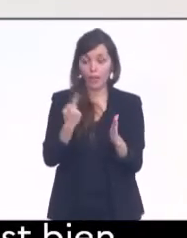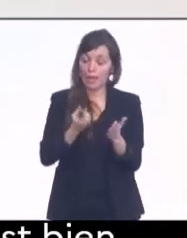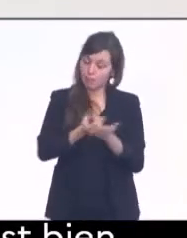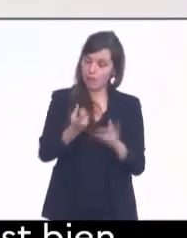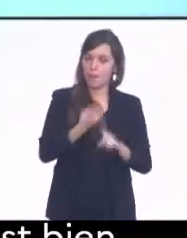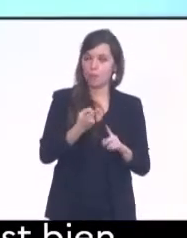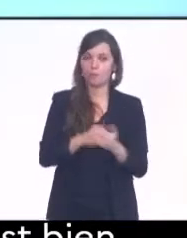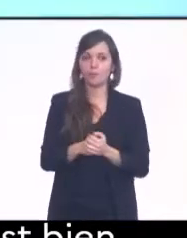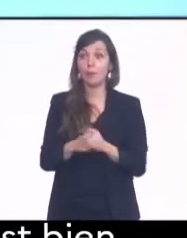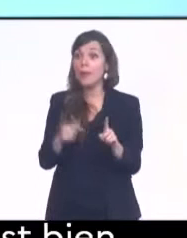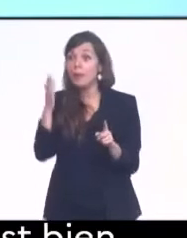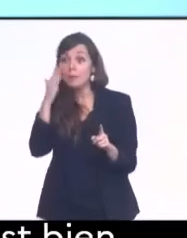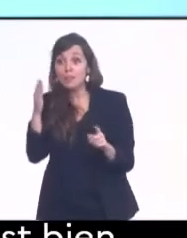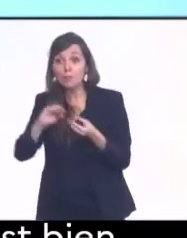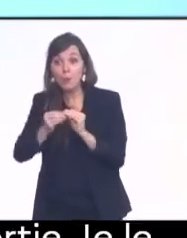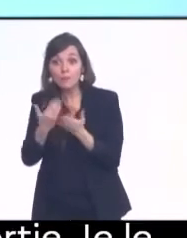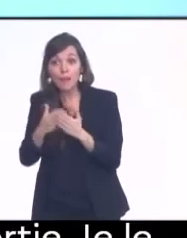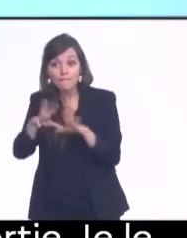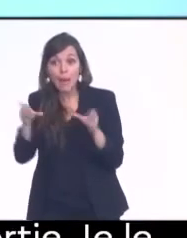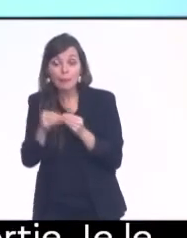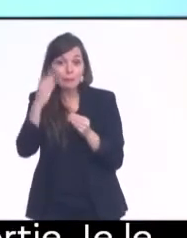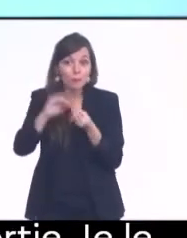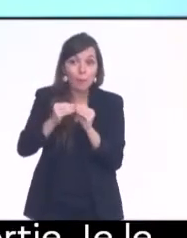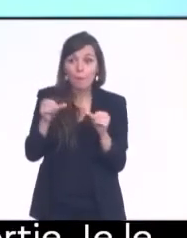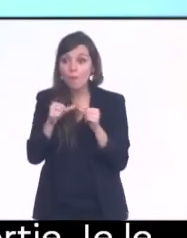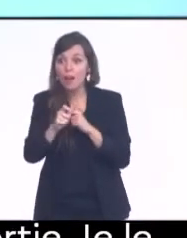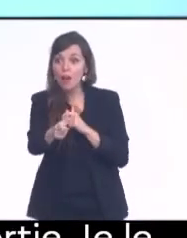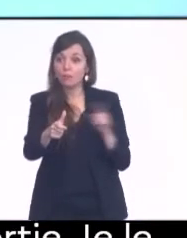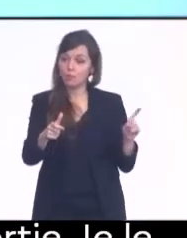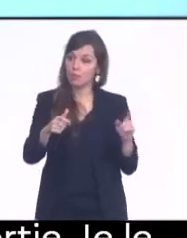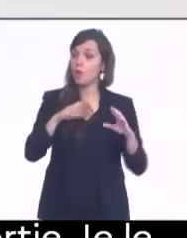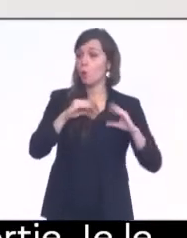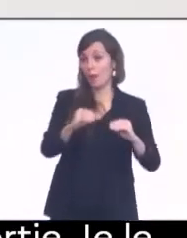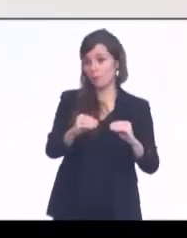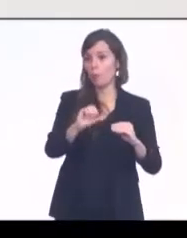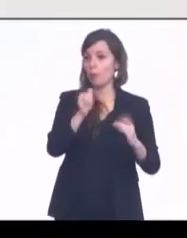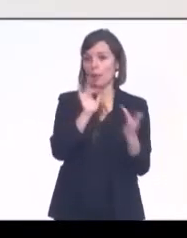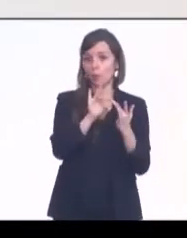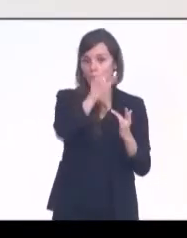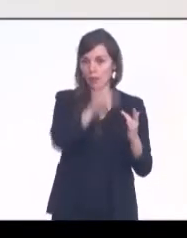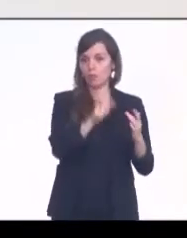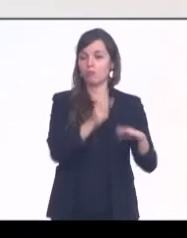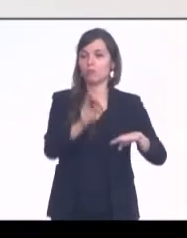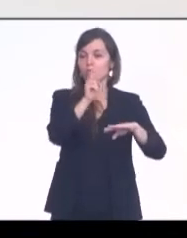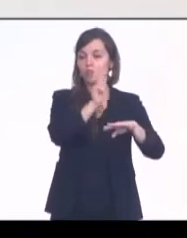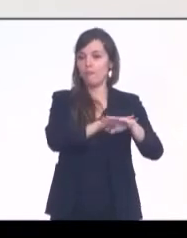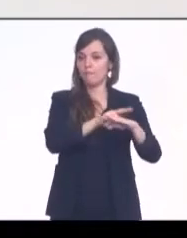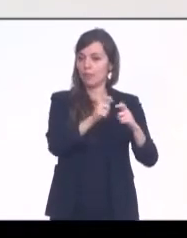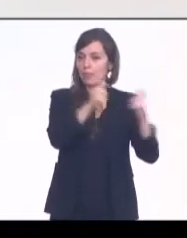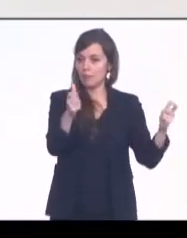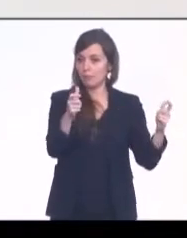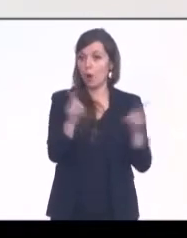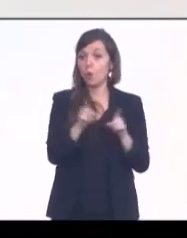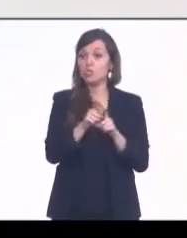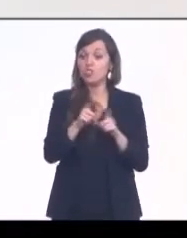les familles, elles s'adressent à qui en cas de problème? Concrètement, elles s'adressent déjà à leur chef d'établissement. Il y a un conseil de la vie sociale aussi, ça doit être fait